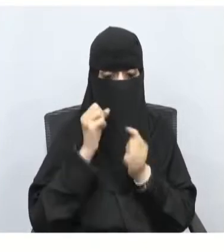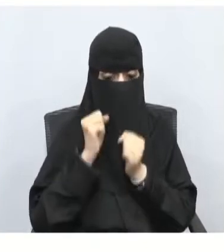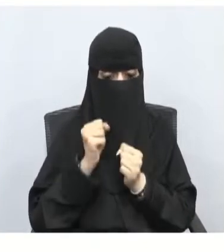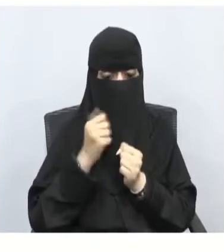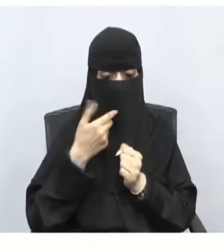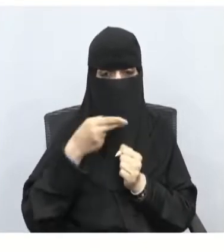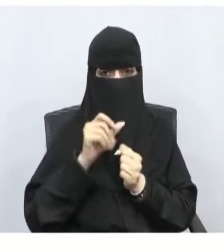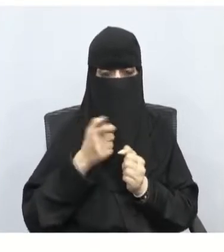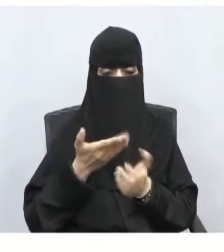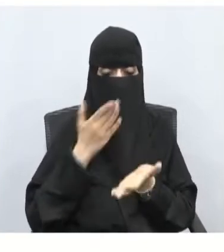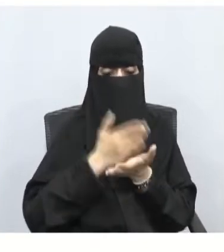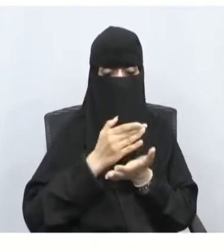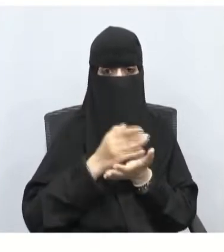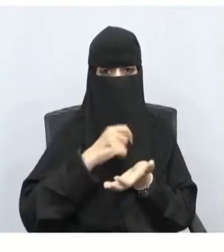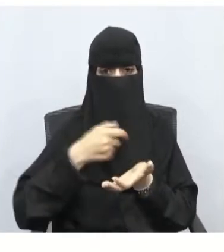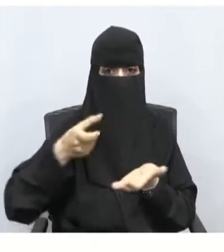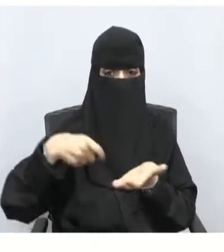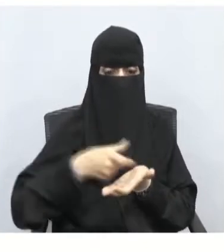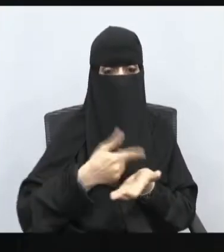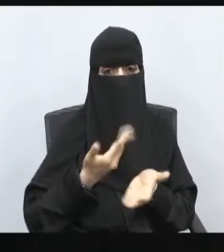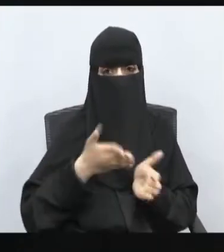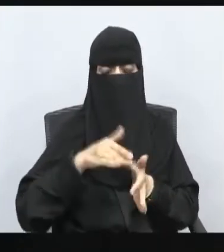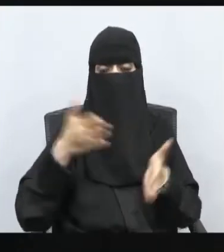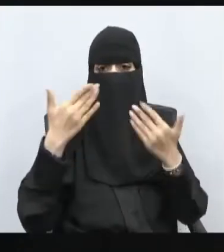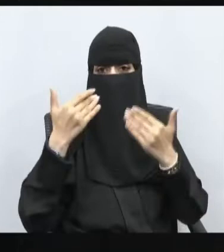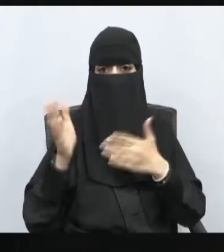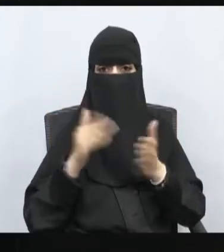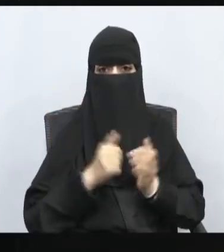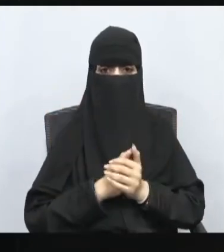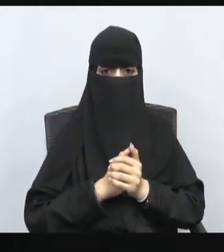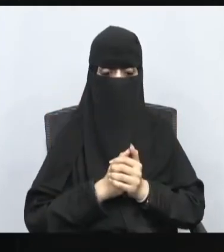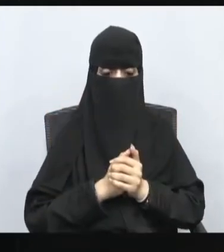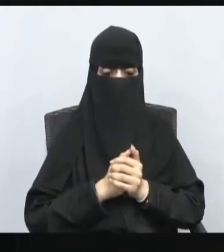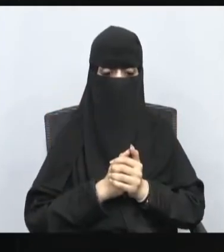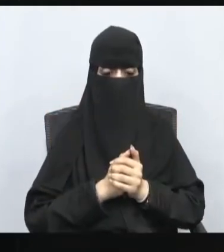الأوساط الصلبة عن الأوساط السائلة والغازية،